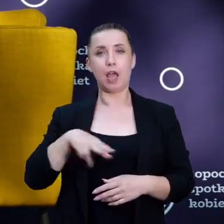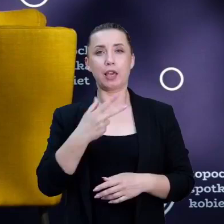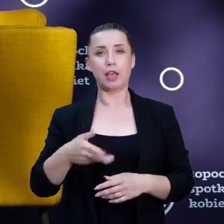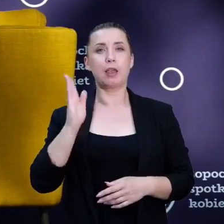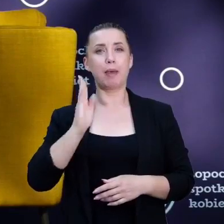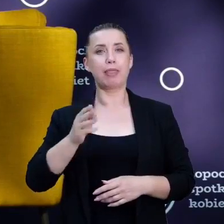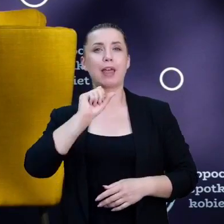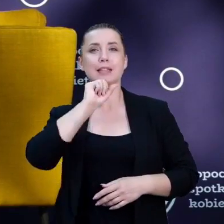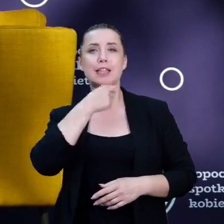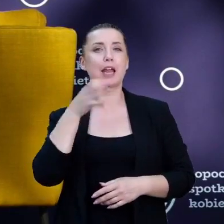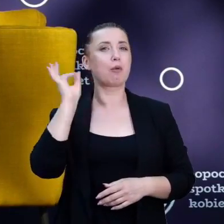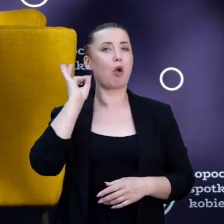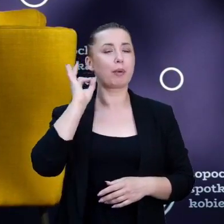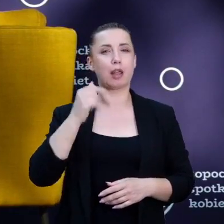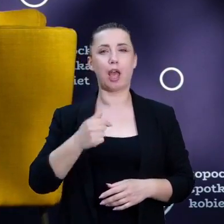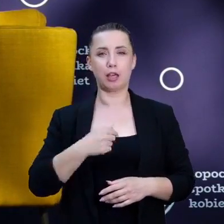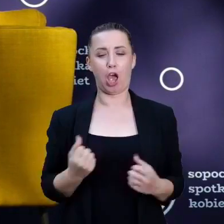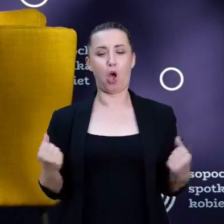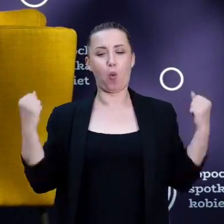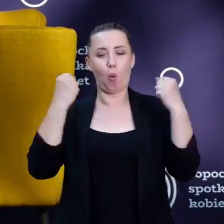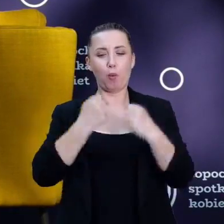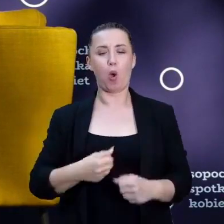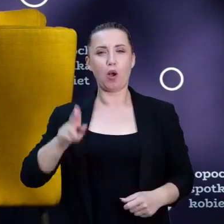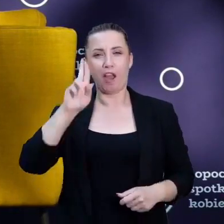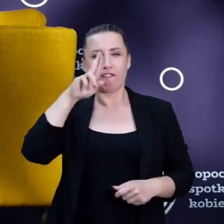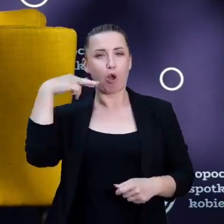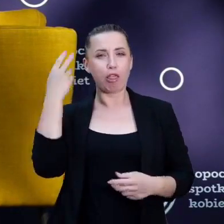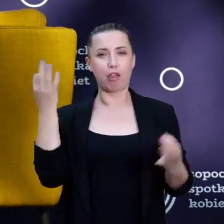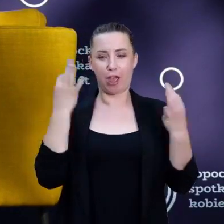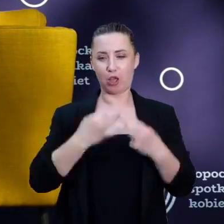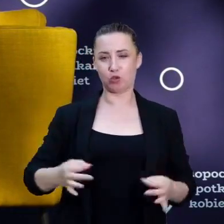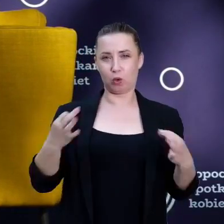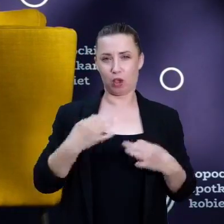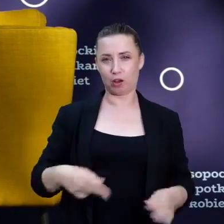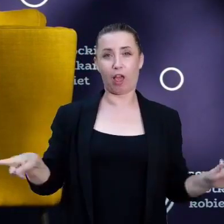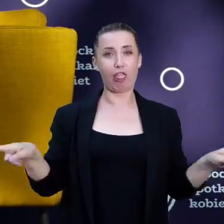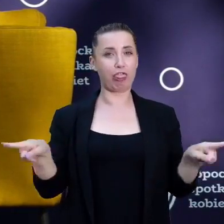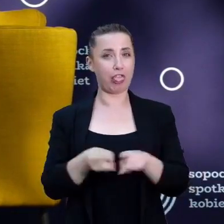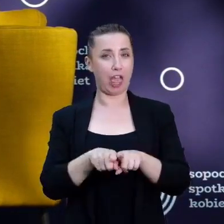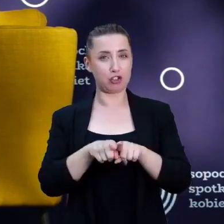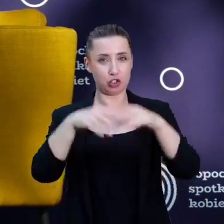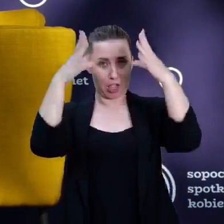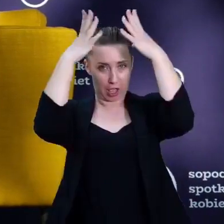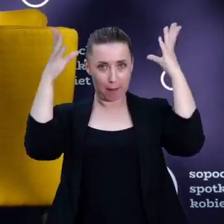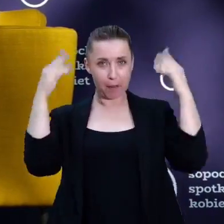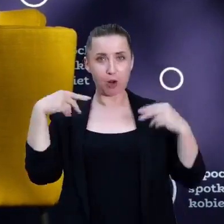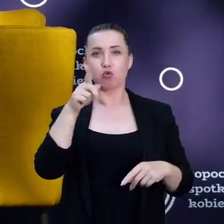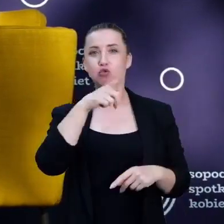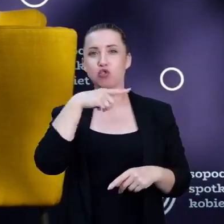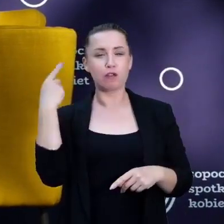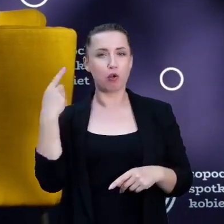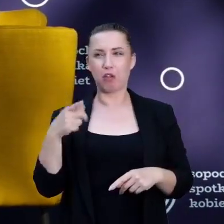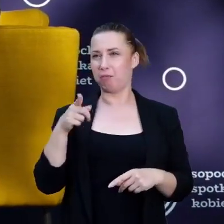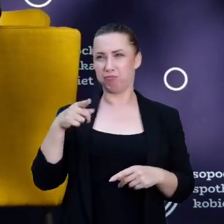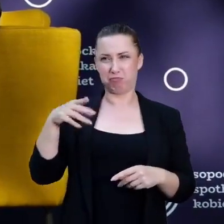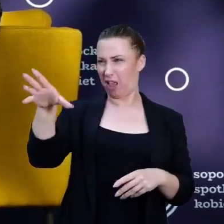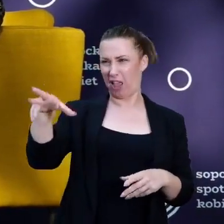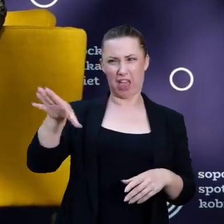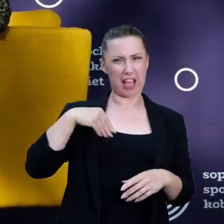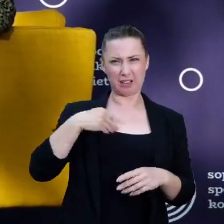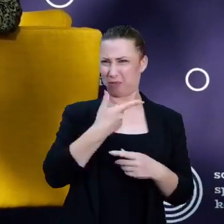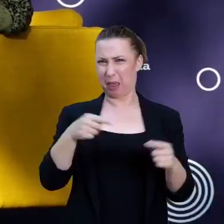starą kobietą, założę fioletową sukienkę i czerwony kapelusz, zupełnie do niej